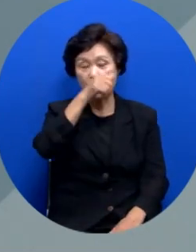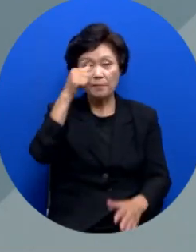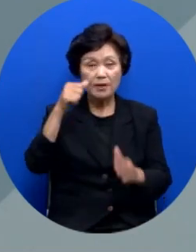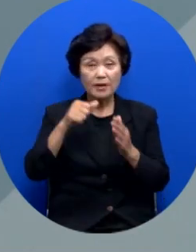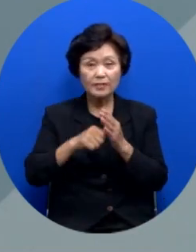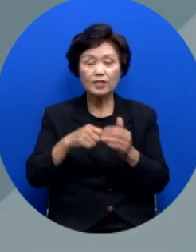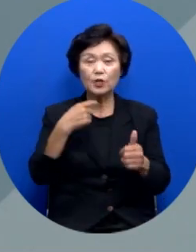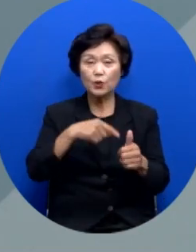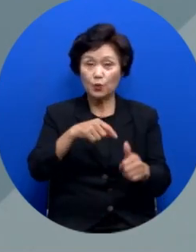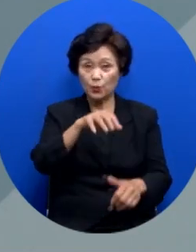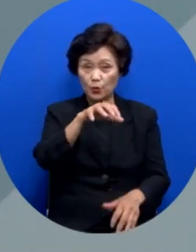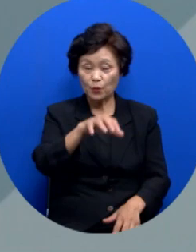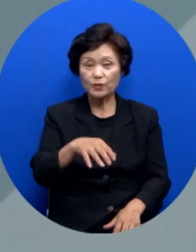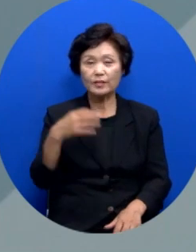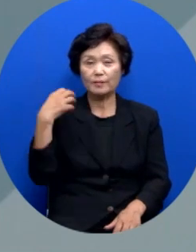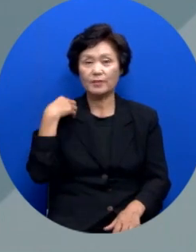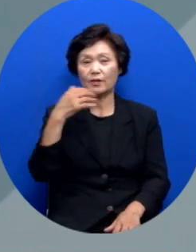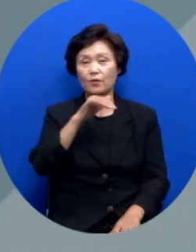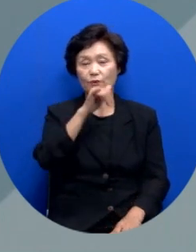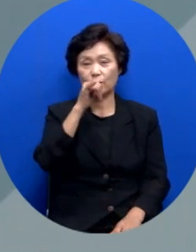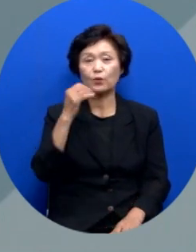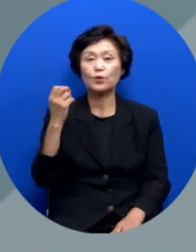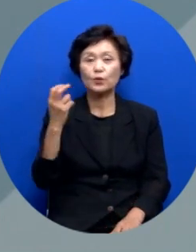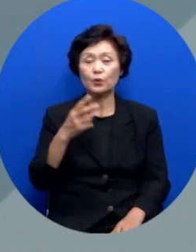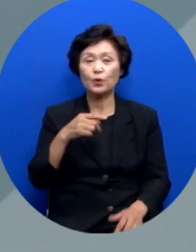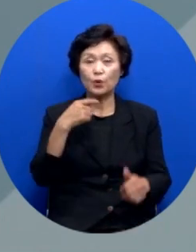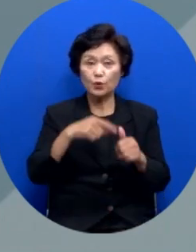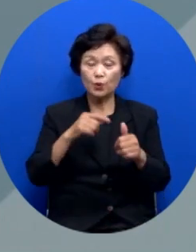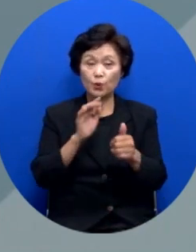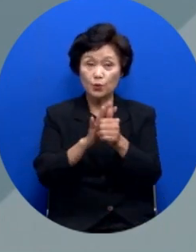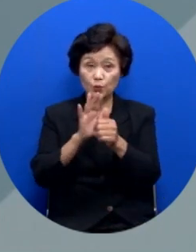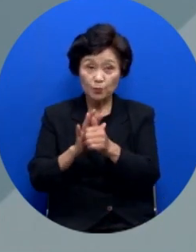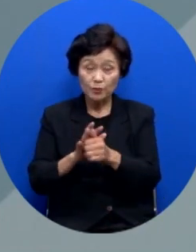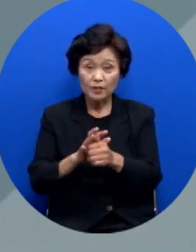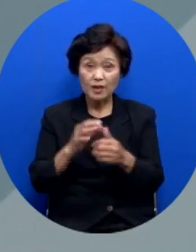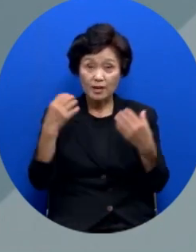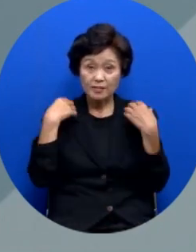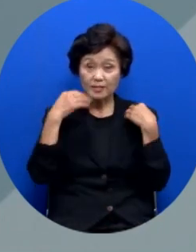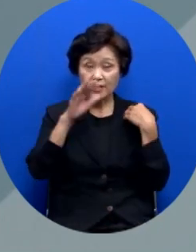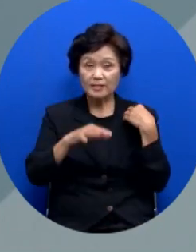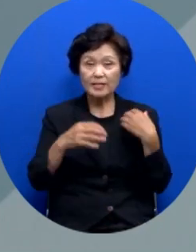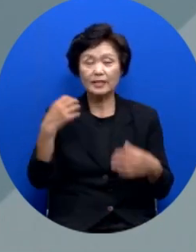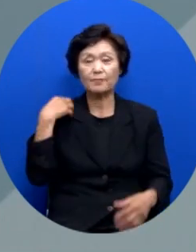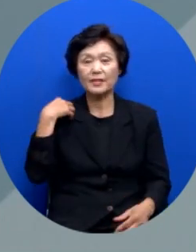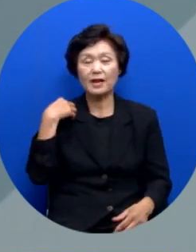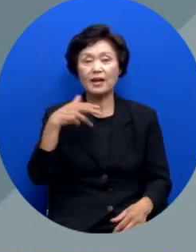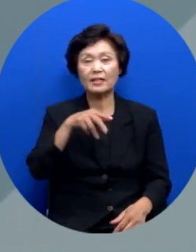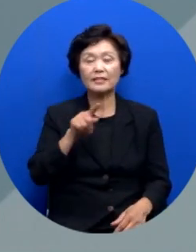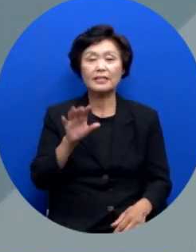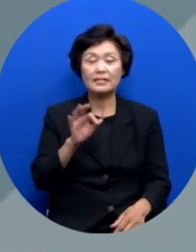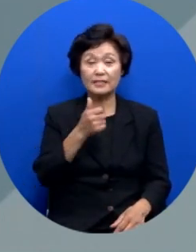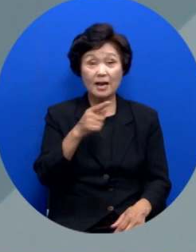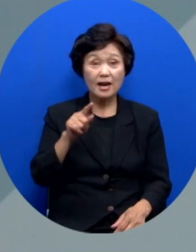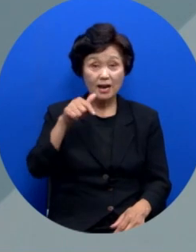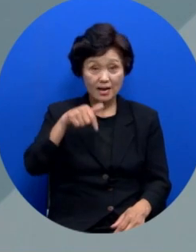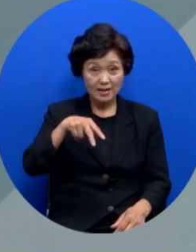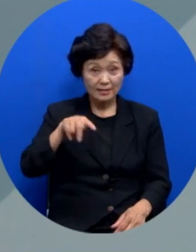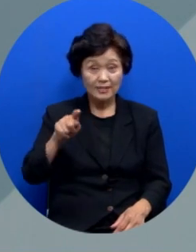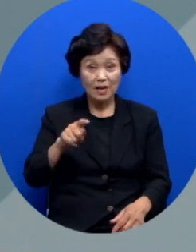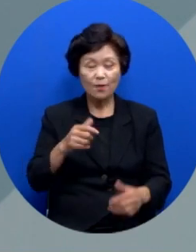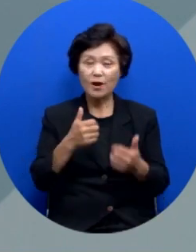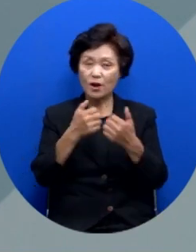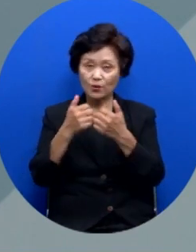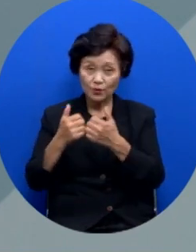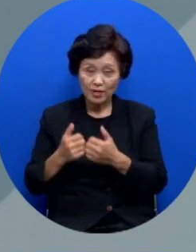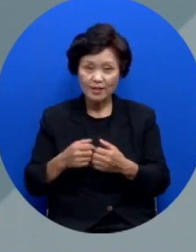평생교육계에서 담당을 하고 있고 또 교육지원청에서는 담당하시는 장학사님과 문의를 하셔가지고